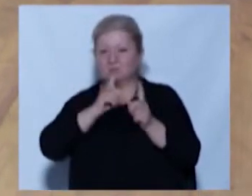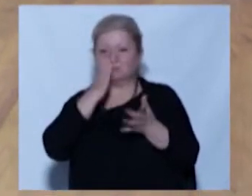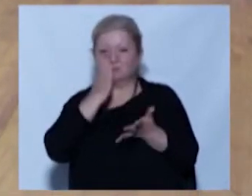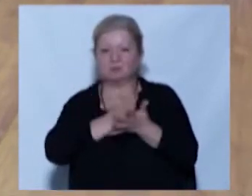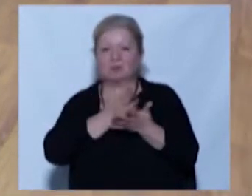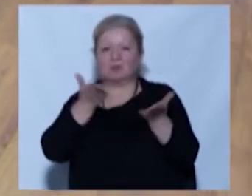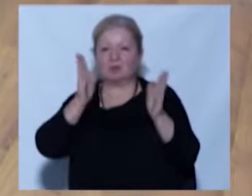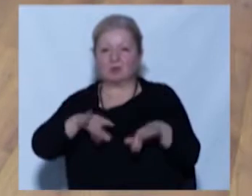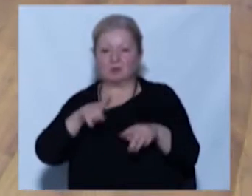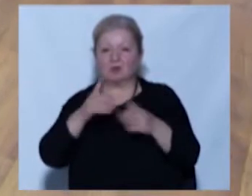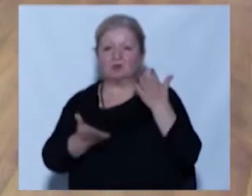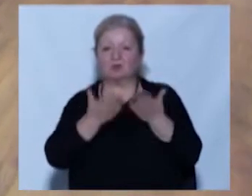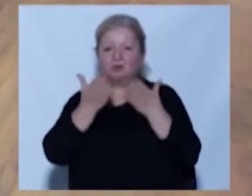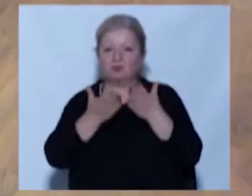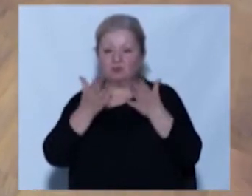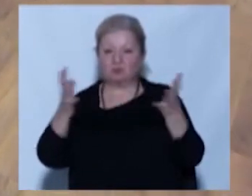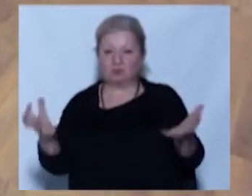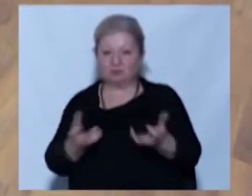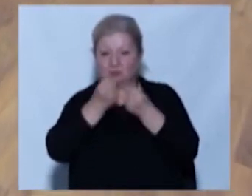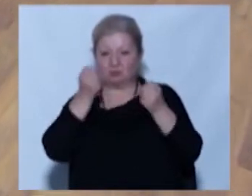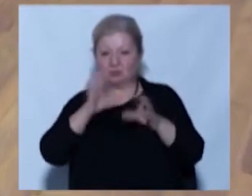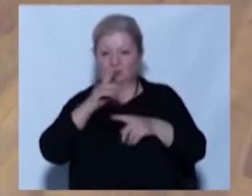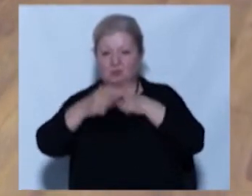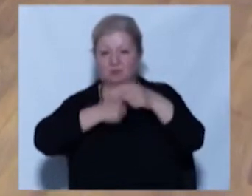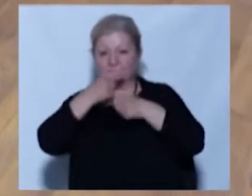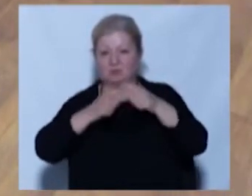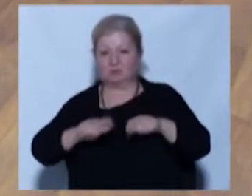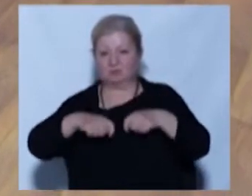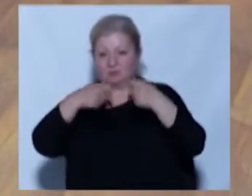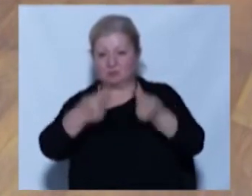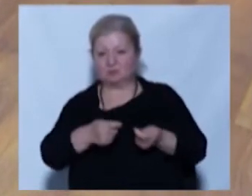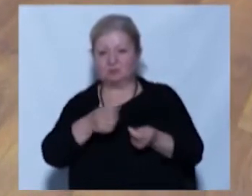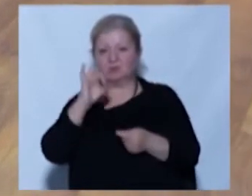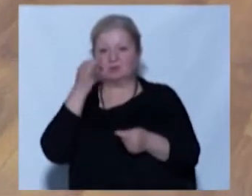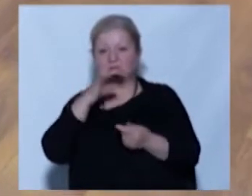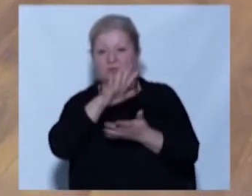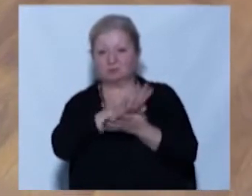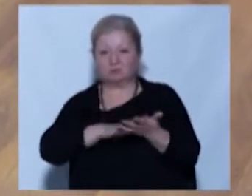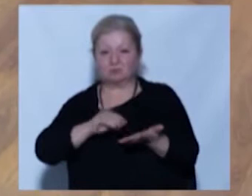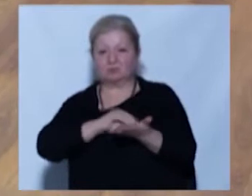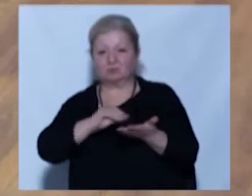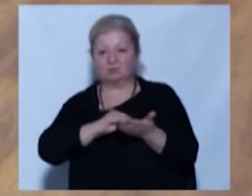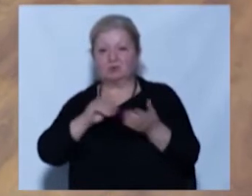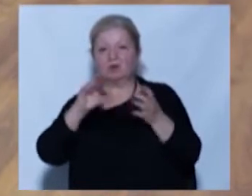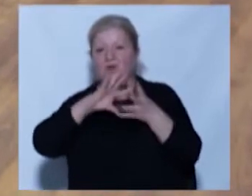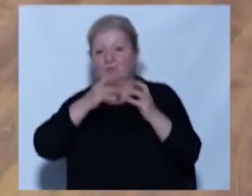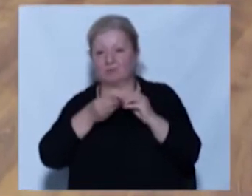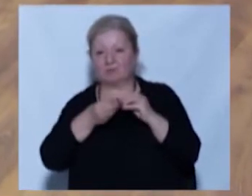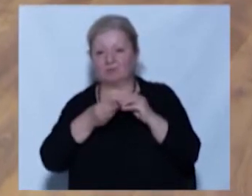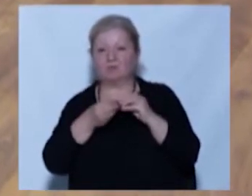რაც მეხსიერებაში დარჩა. Თუ არ გადაარჩინა ის შთამომავლობისათვის, ისტორიულმა